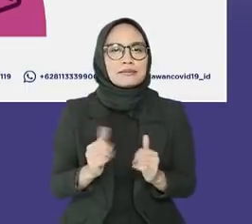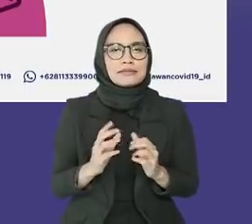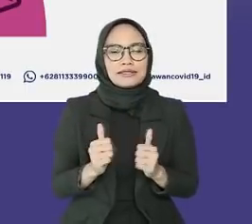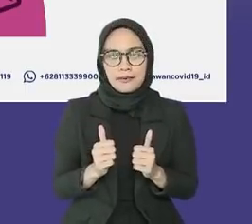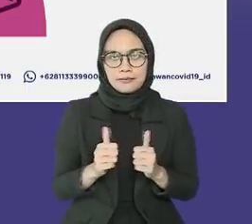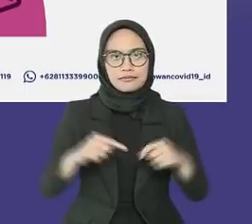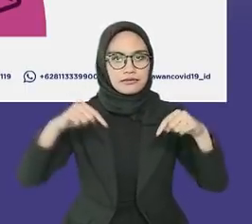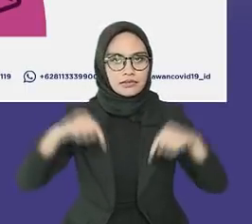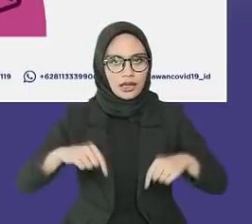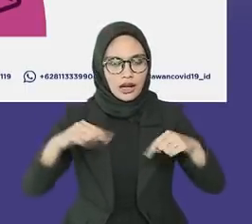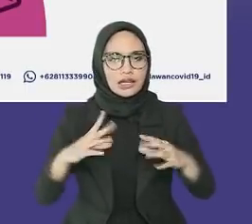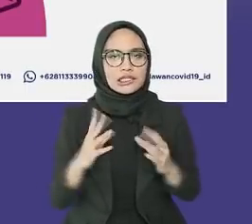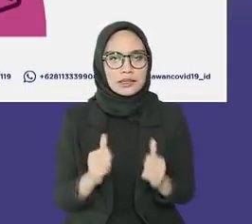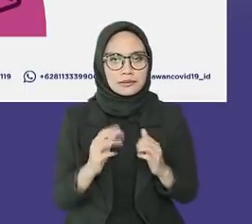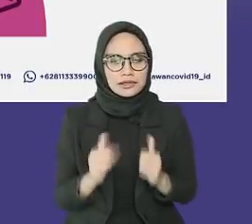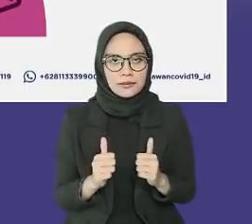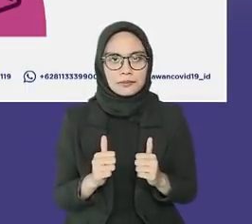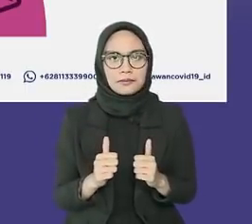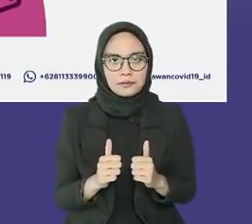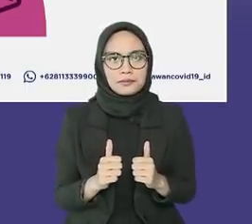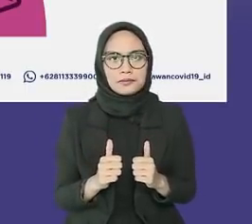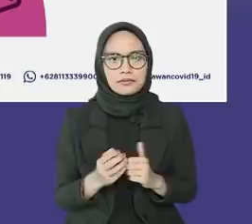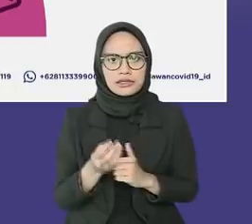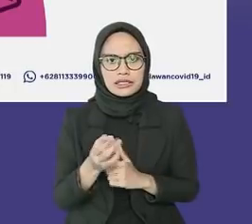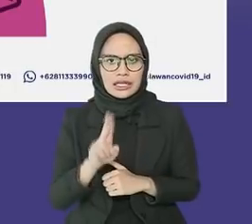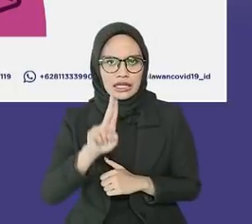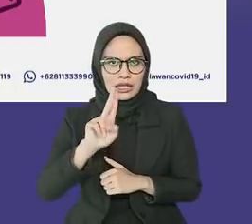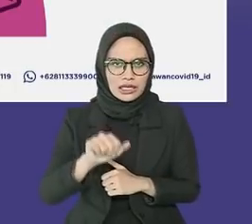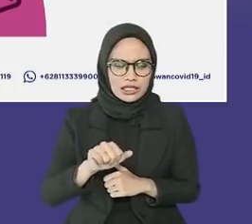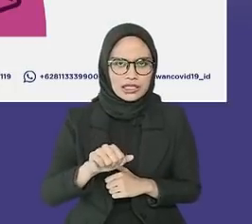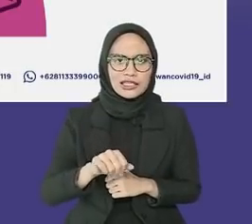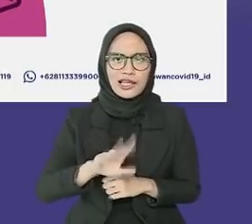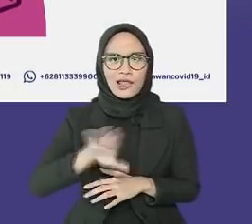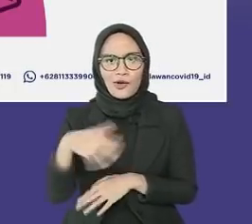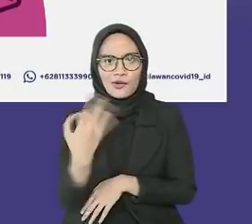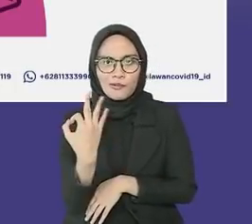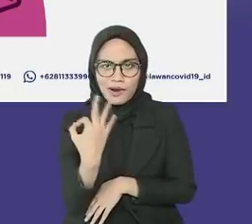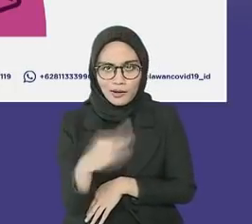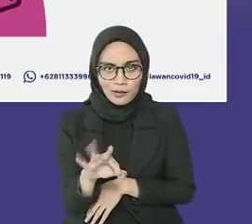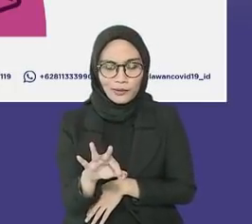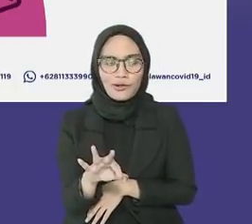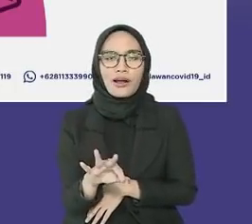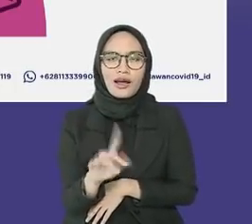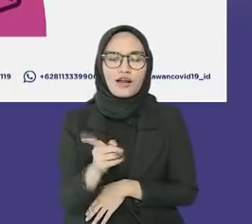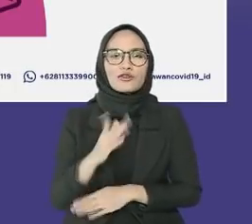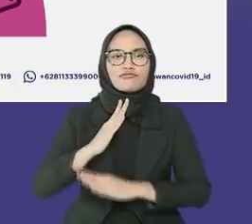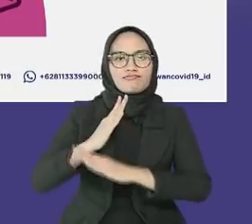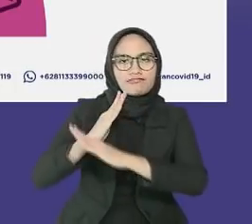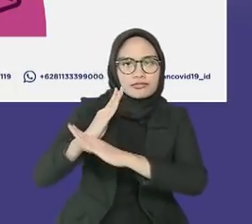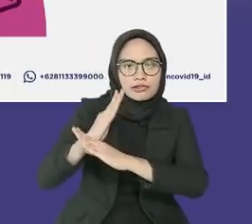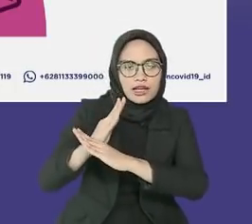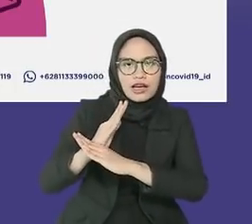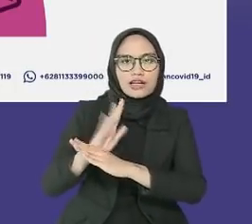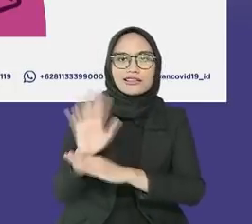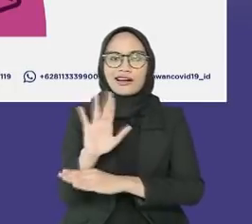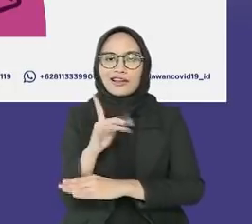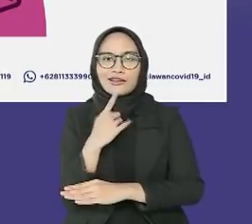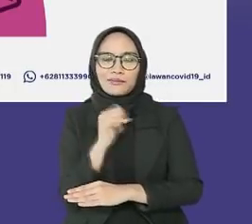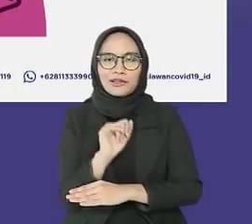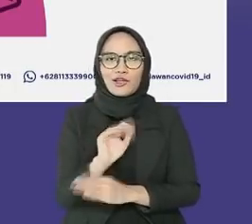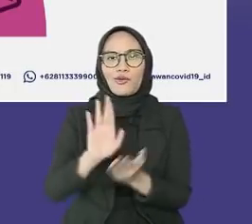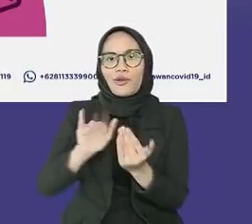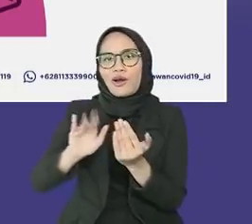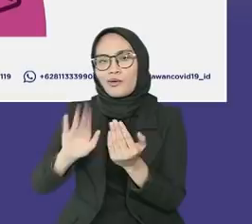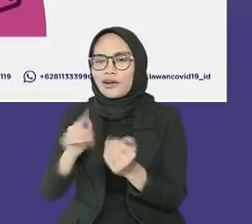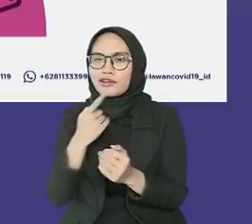sejak dini menjelang periode libur Natal dan Tahun Baru, agar kita bisa mengantisipasi kesalahan yang sama terulang